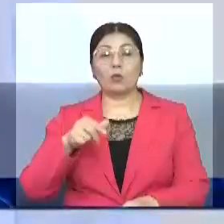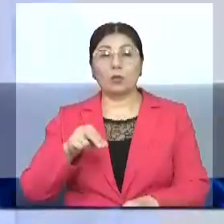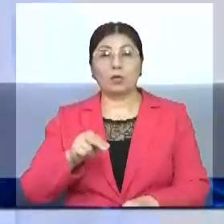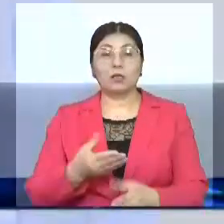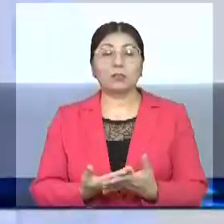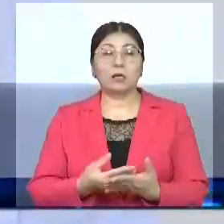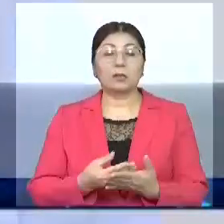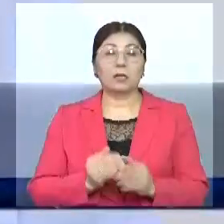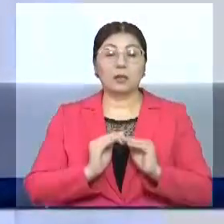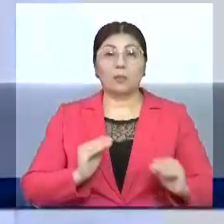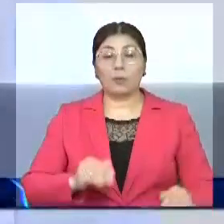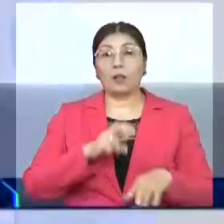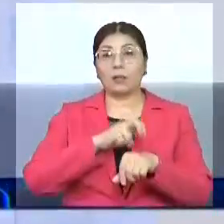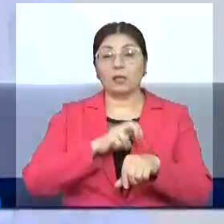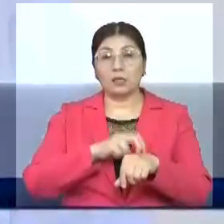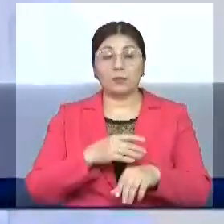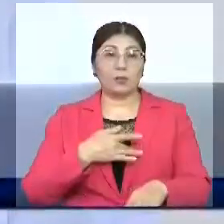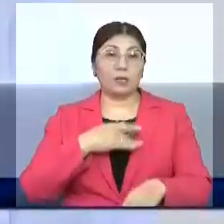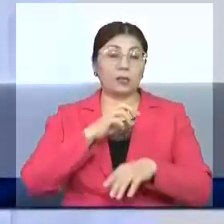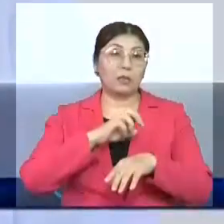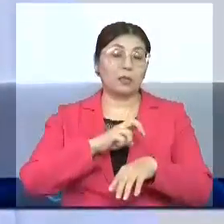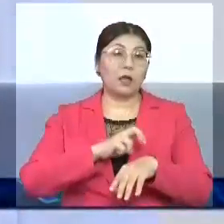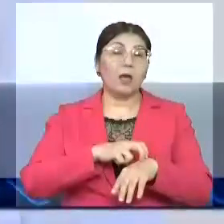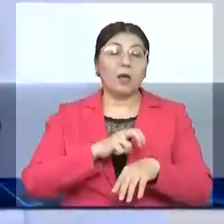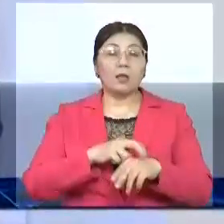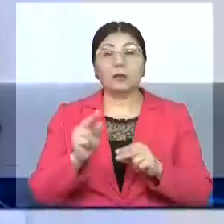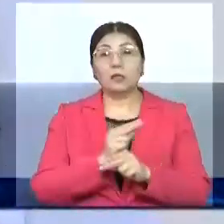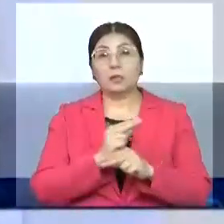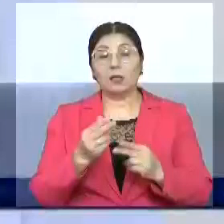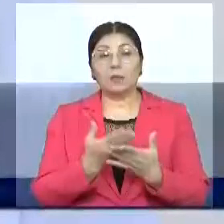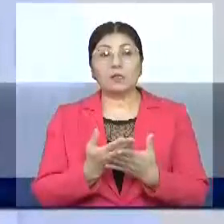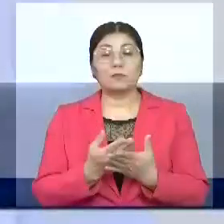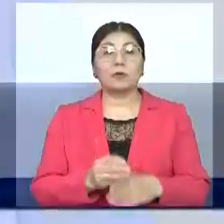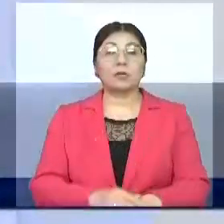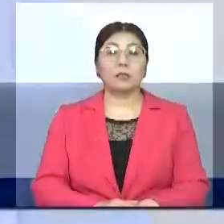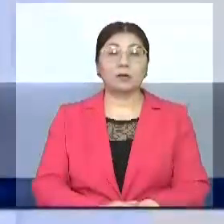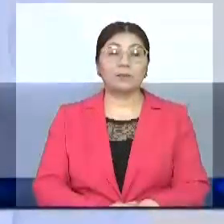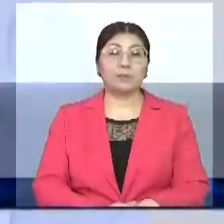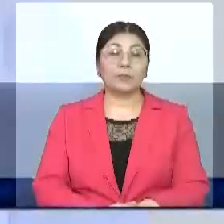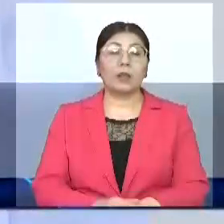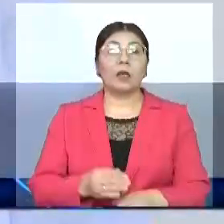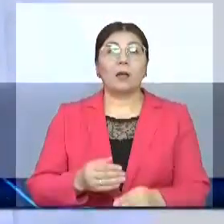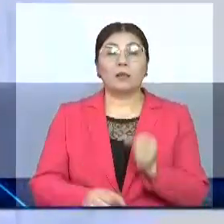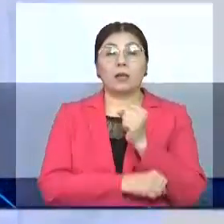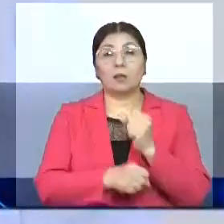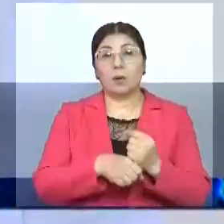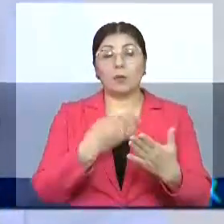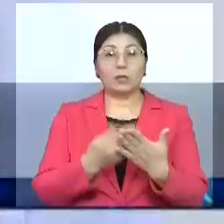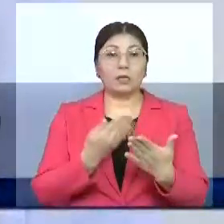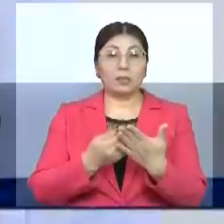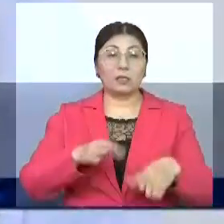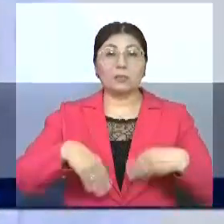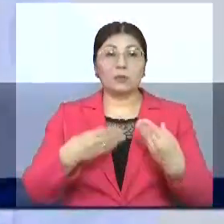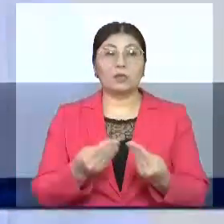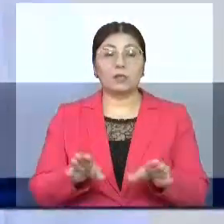нейрохирург, педиатр, кардиолог, гастроэнтеролог, отоларинголог, мамандар кеңес беруде. Бұл